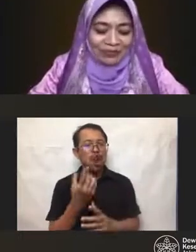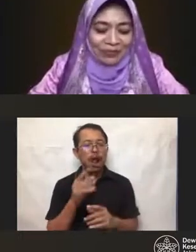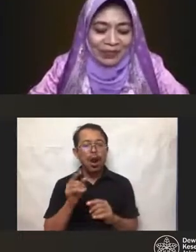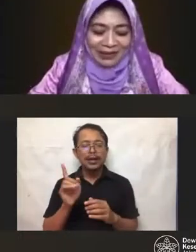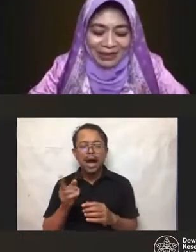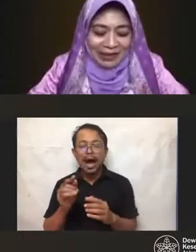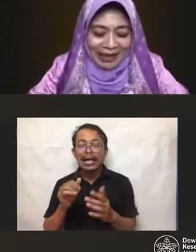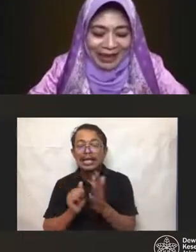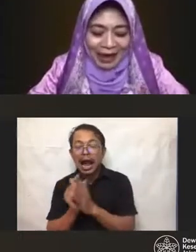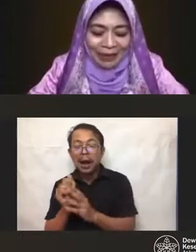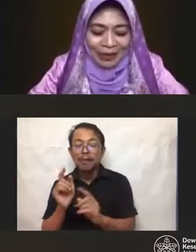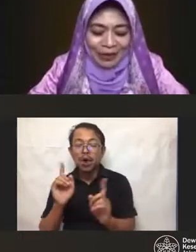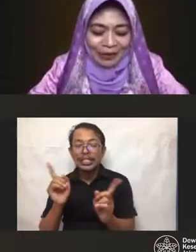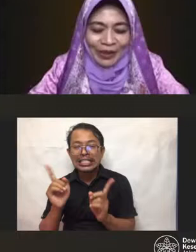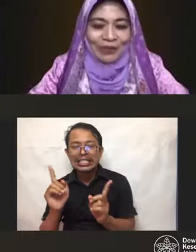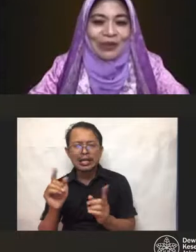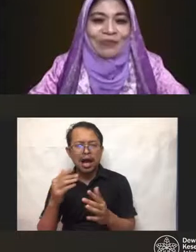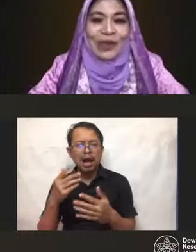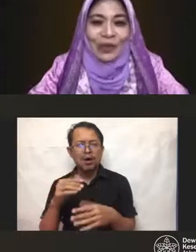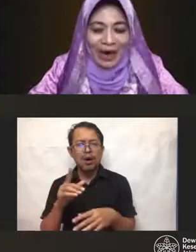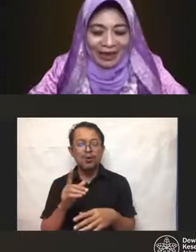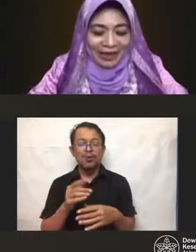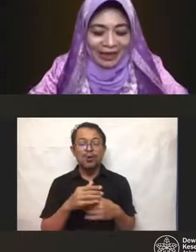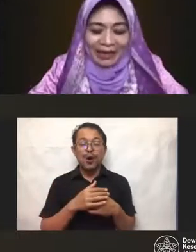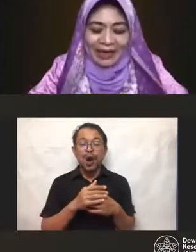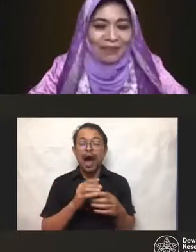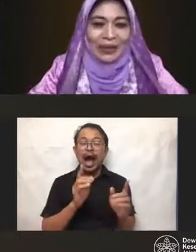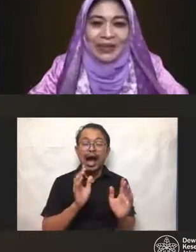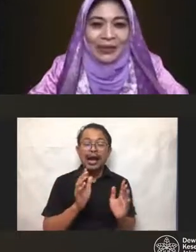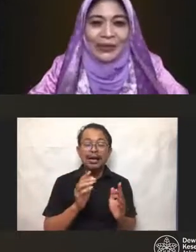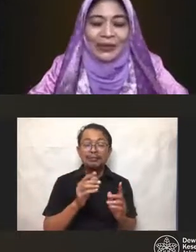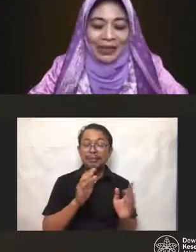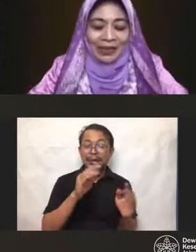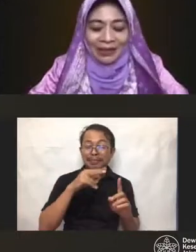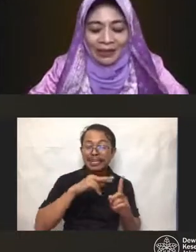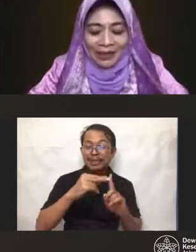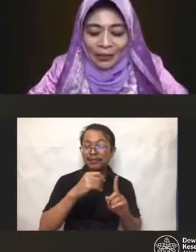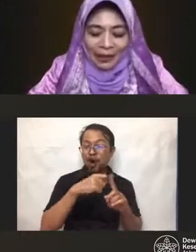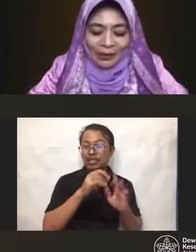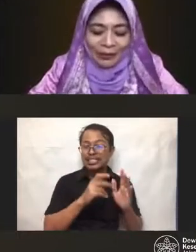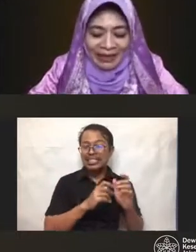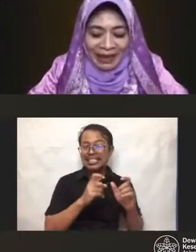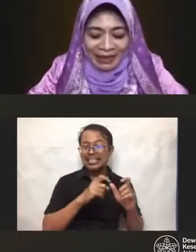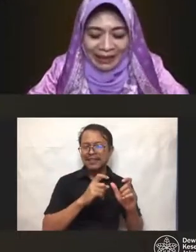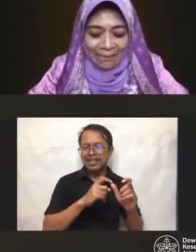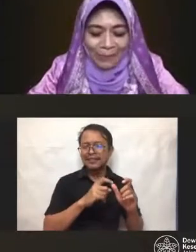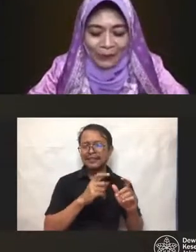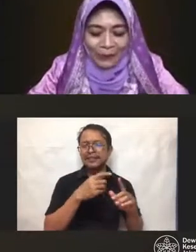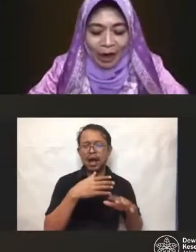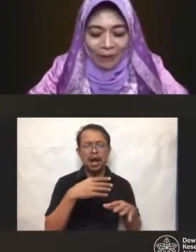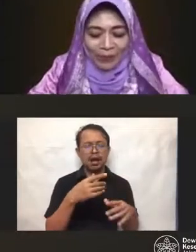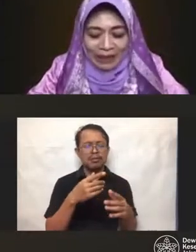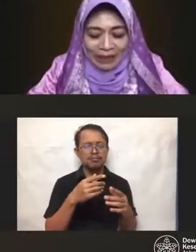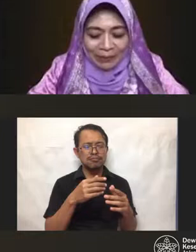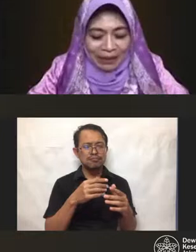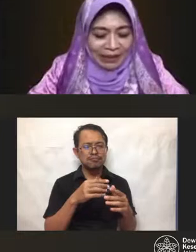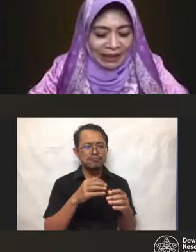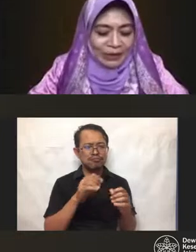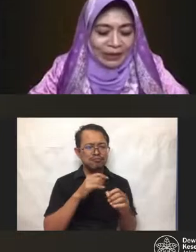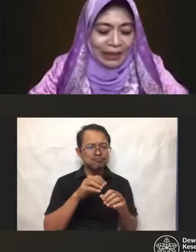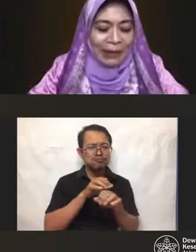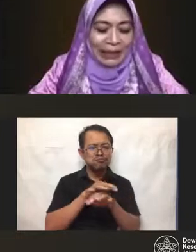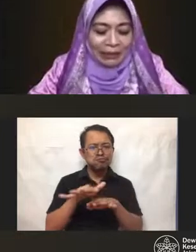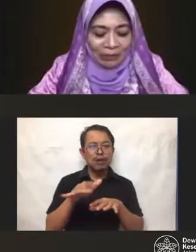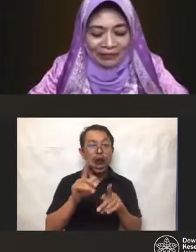maka wacana keagamaan konservatif ini menyeruak di hampir seluruh relung-relung media kita. Kompetisi politik